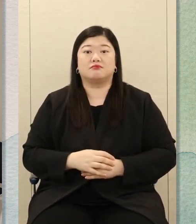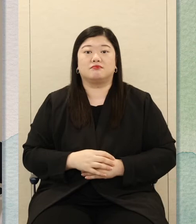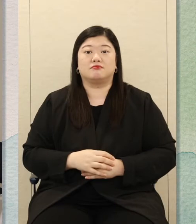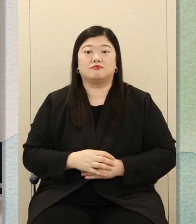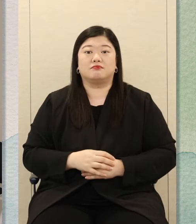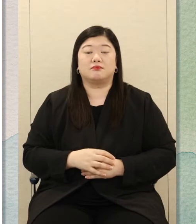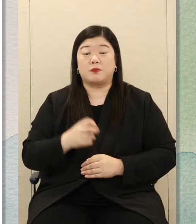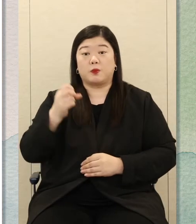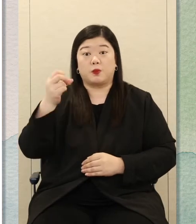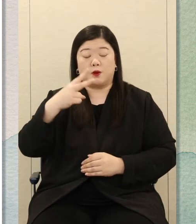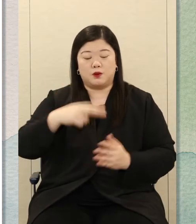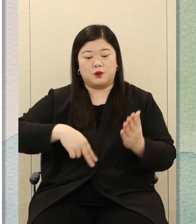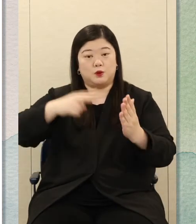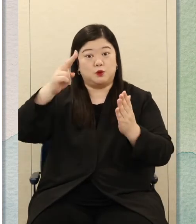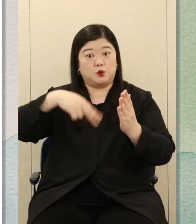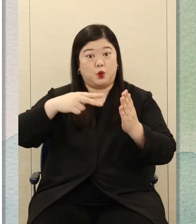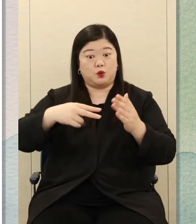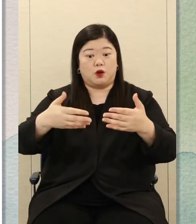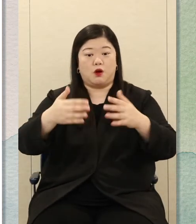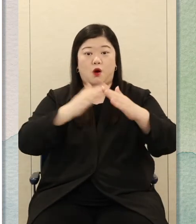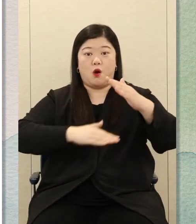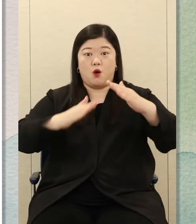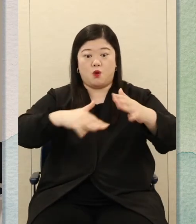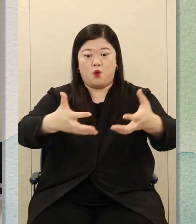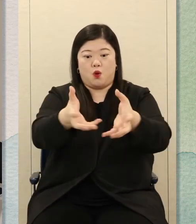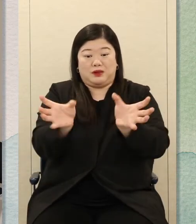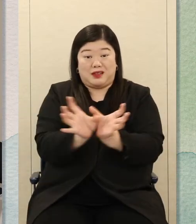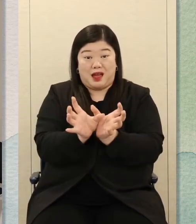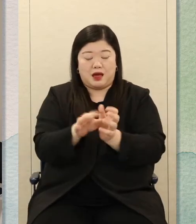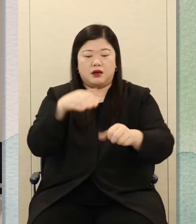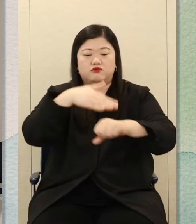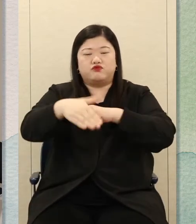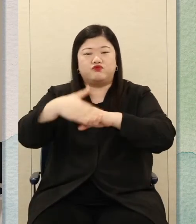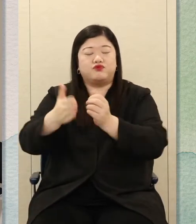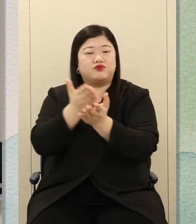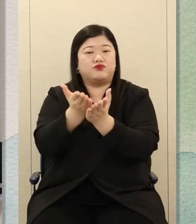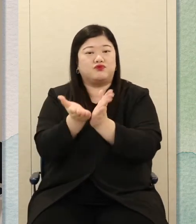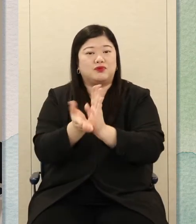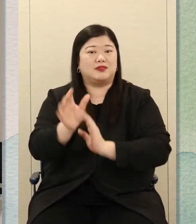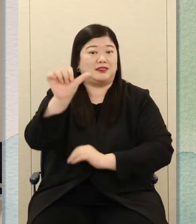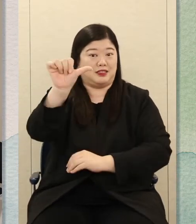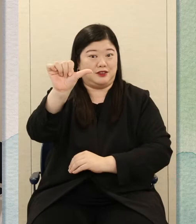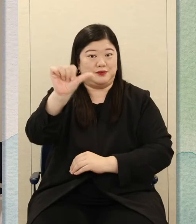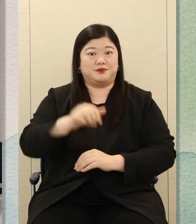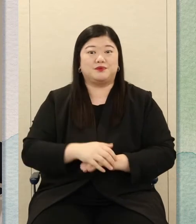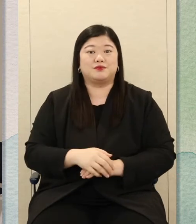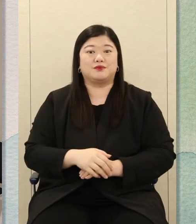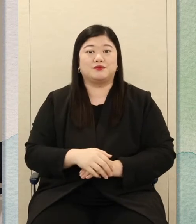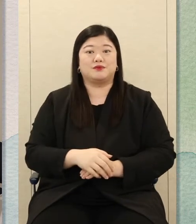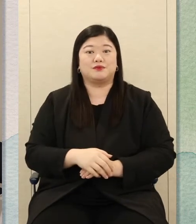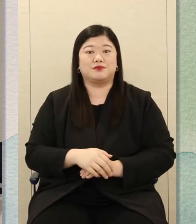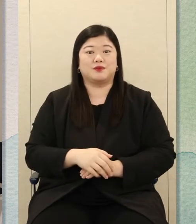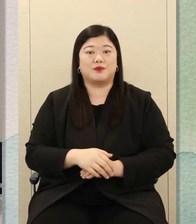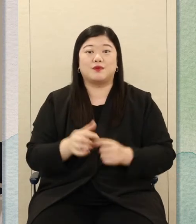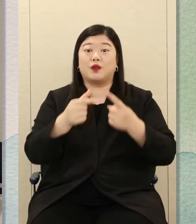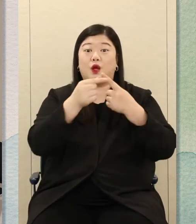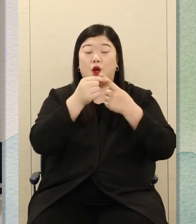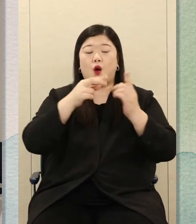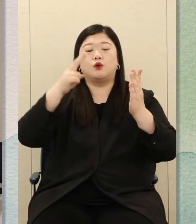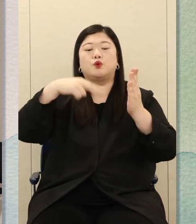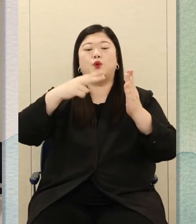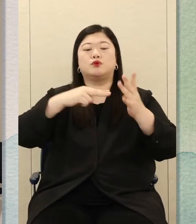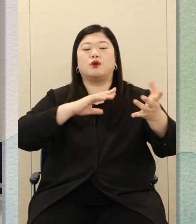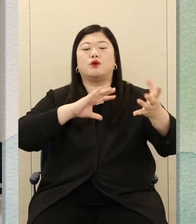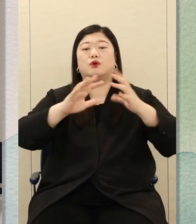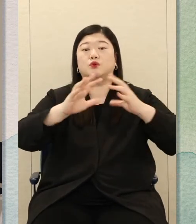독서 공동체에 5가지 기본 유형이 있는데요. 토론형 독서 공동체, 흔히 얘기하는 우리가 독서 토론회라고 하는